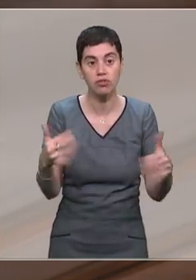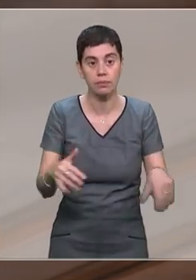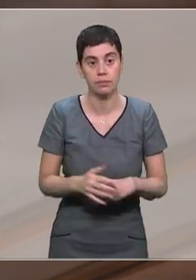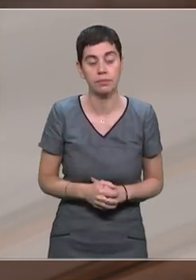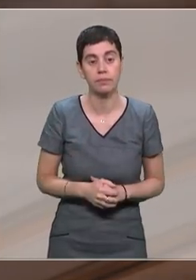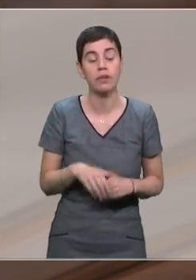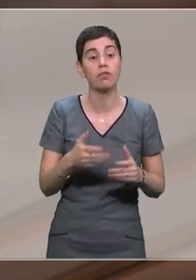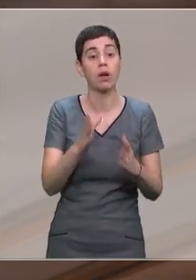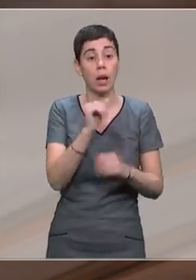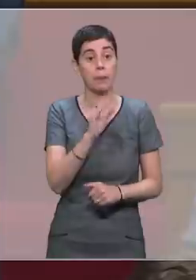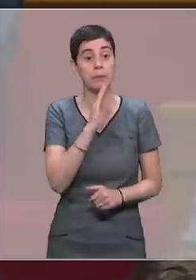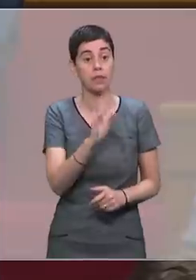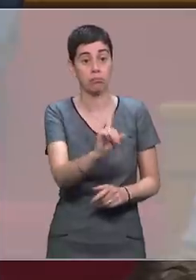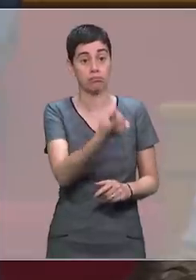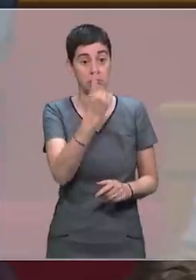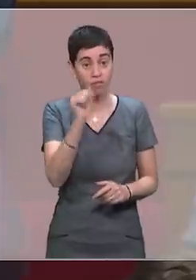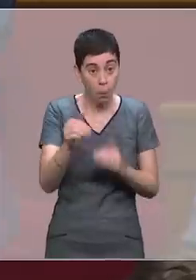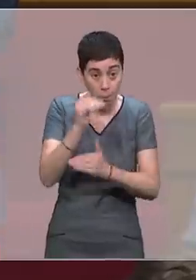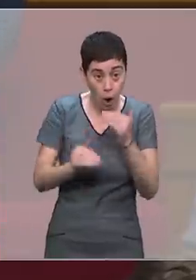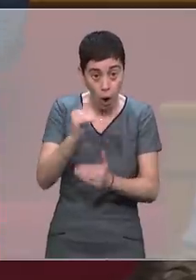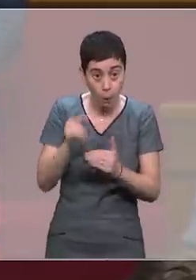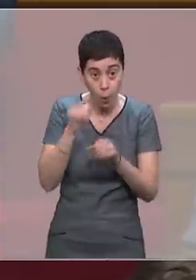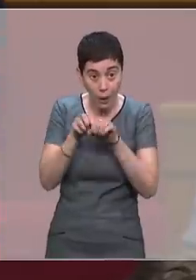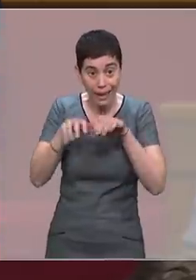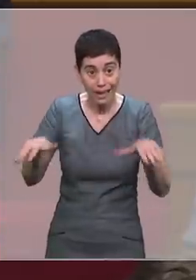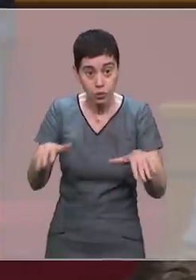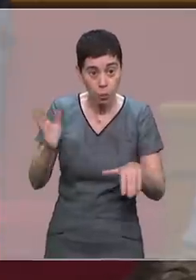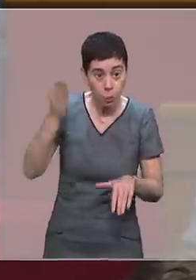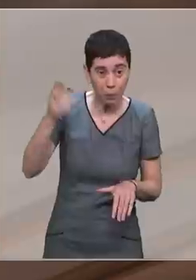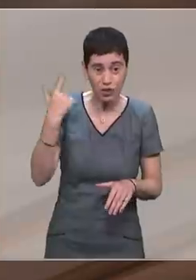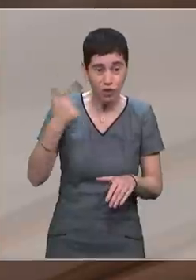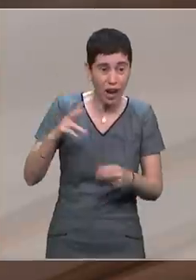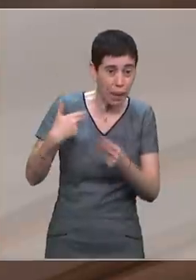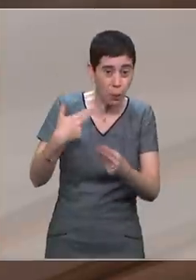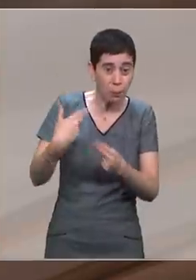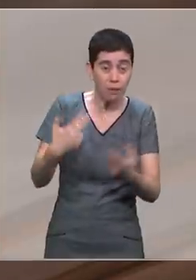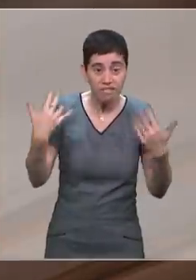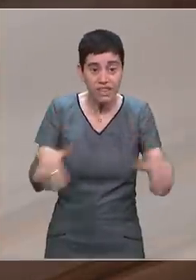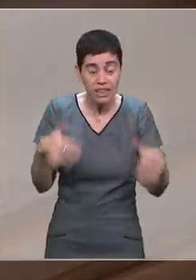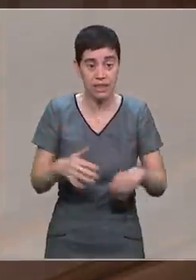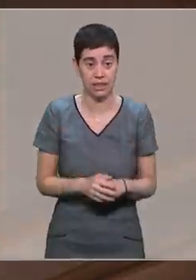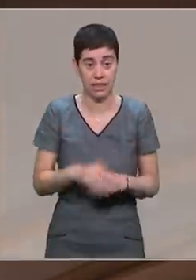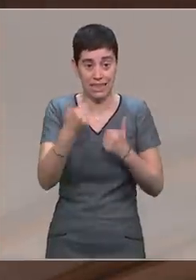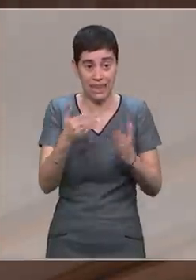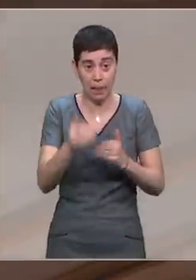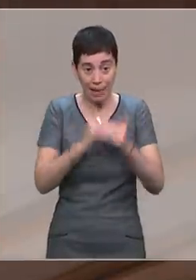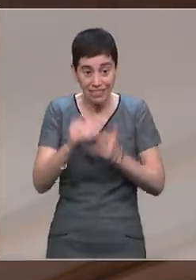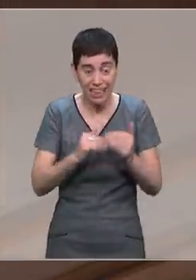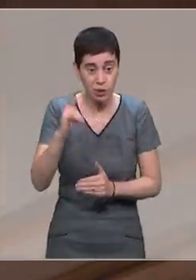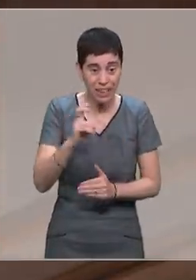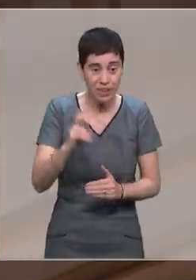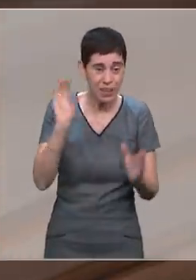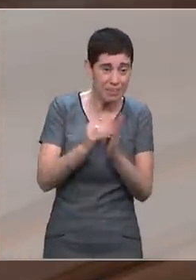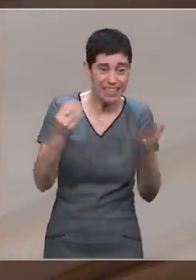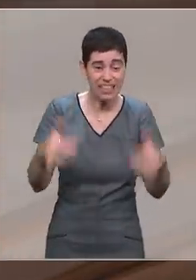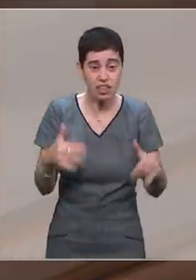cet après-midi pour qu'on présente un plan ferroviaire ambitieux. Je viens de répondre déjà deux fois à cette question en vous disant que c'est dans le cadre de la planification écologique. Mais vous